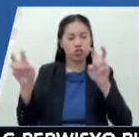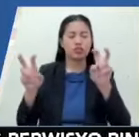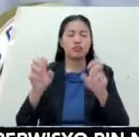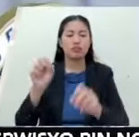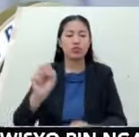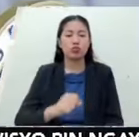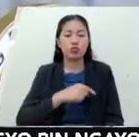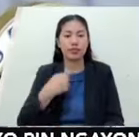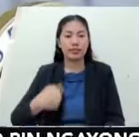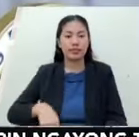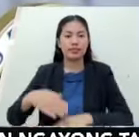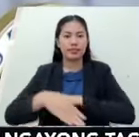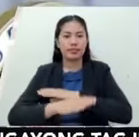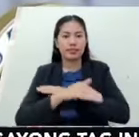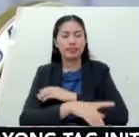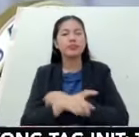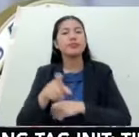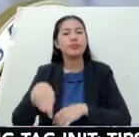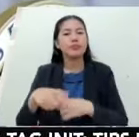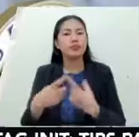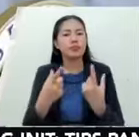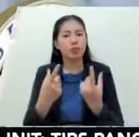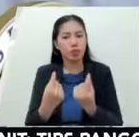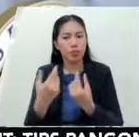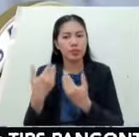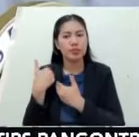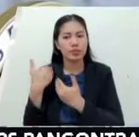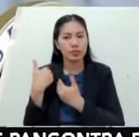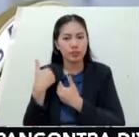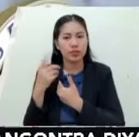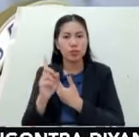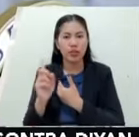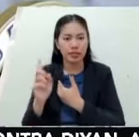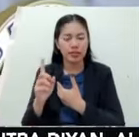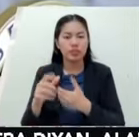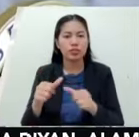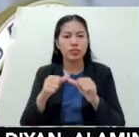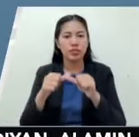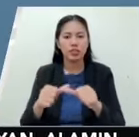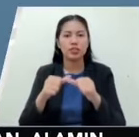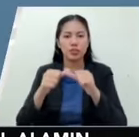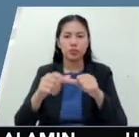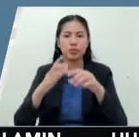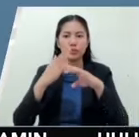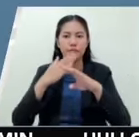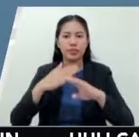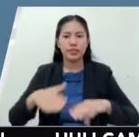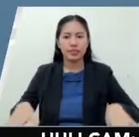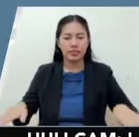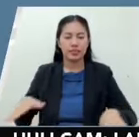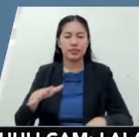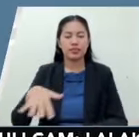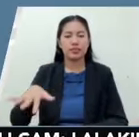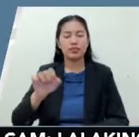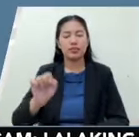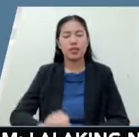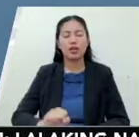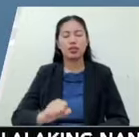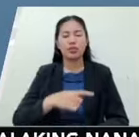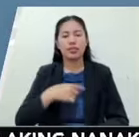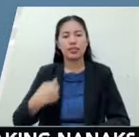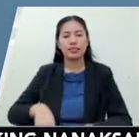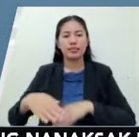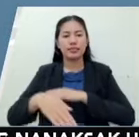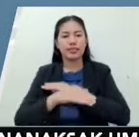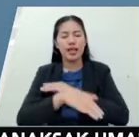ang responsibilidad nito na panatilihin ang kapayapaan at kaayusan doon. Sinabi yan ni Wang kasunod ng pag-utos